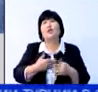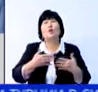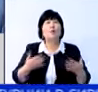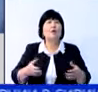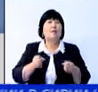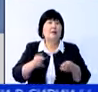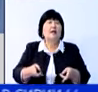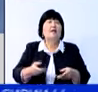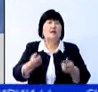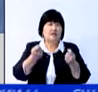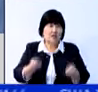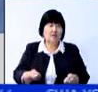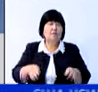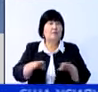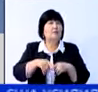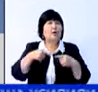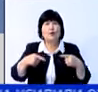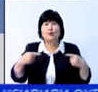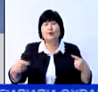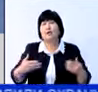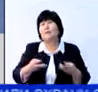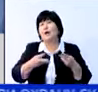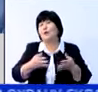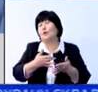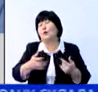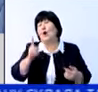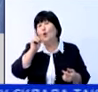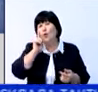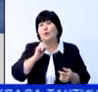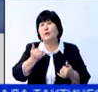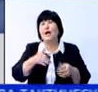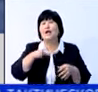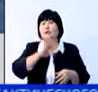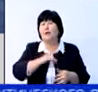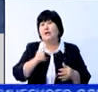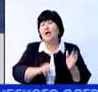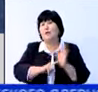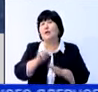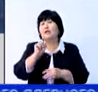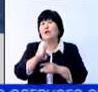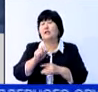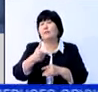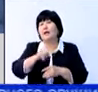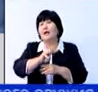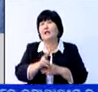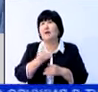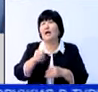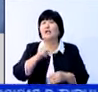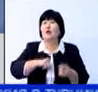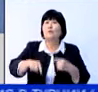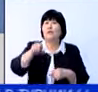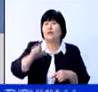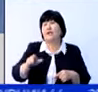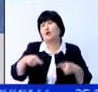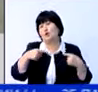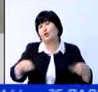намного дешевле в сравнении с другими видами топлива и удобна в использовании сейчас поступают заявки на газификацию от предпринимателей и